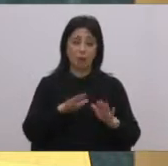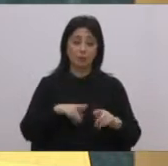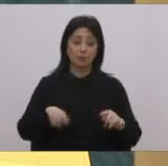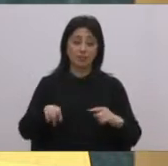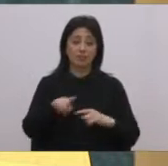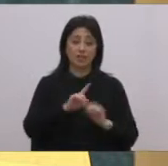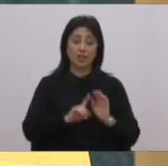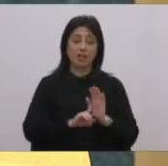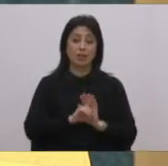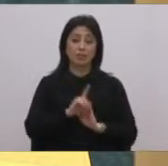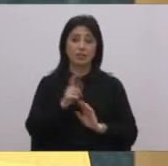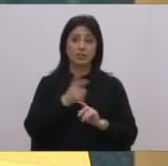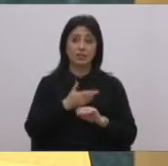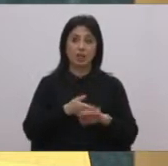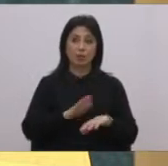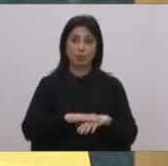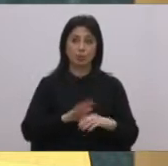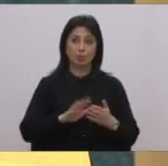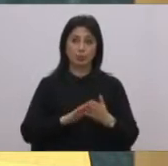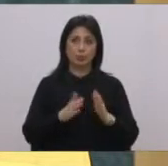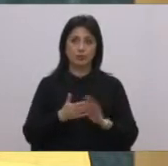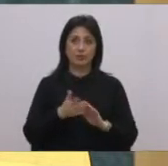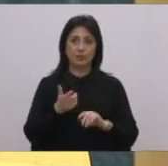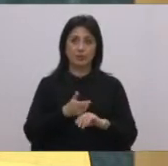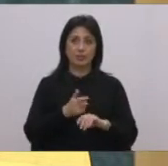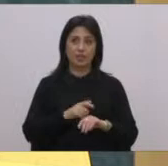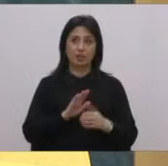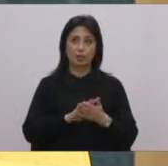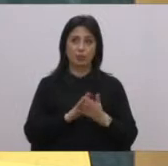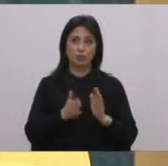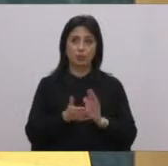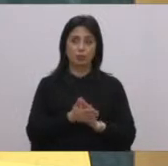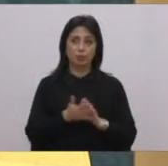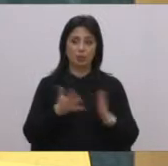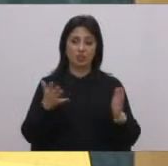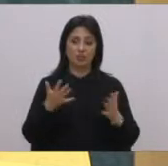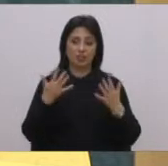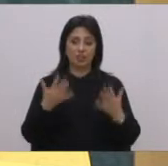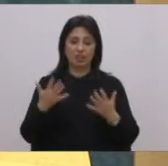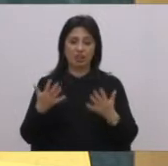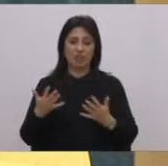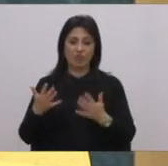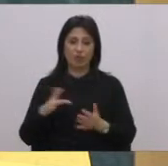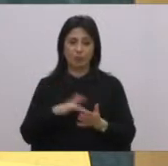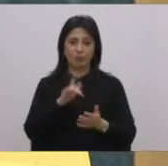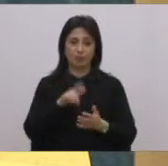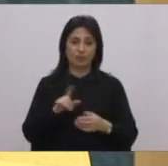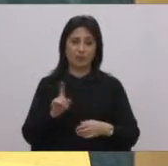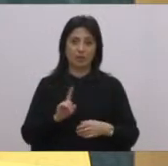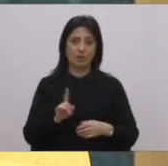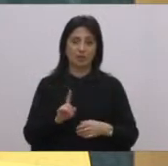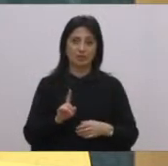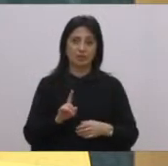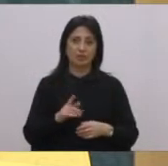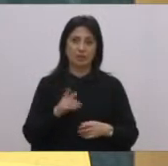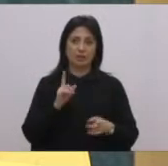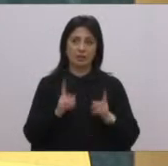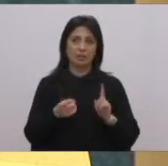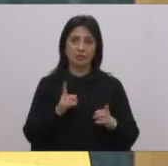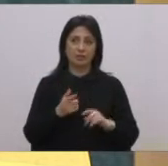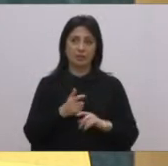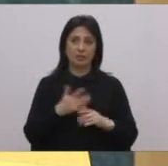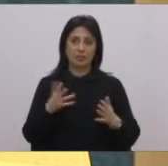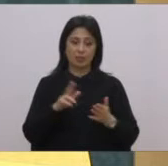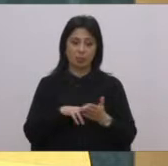მდებარეობებში ქმნის ძალიან რთულ პირობებს, ძალიან რთულ, ასე ვთქვათ, დიდი დისკომფორტი აქვს ჩვენ მოსახლეობას, რადგან ნამდვილად ძალიან